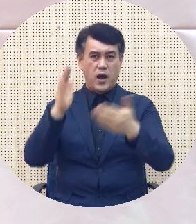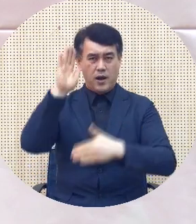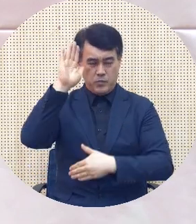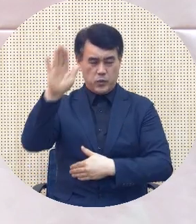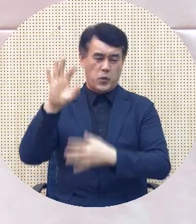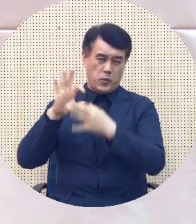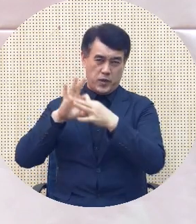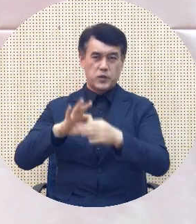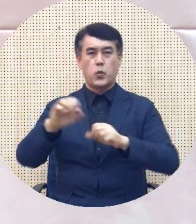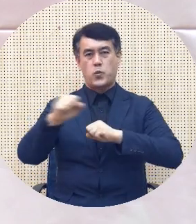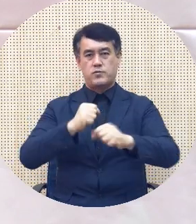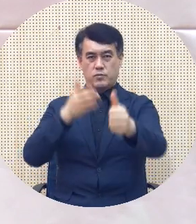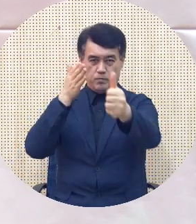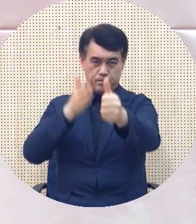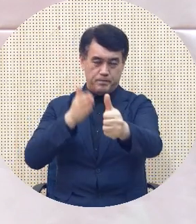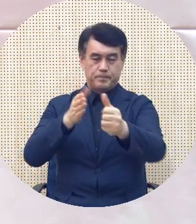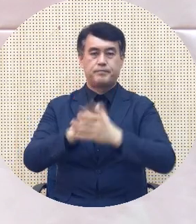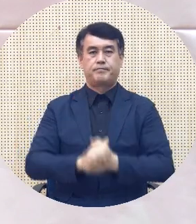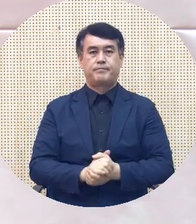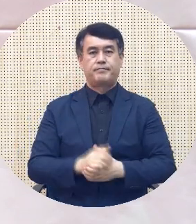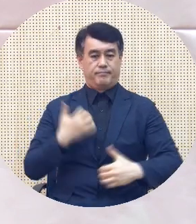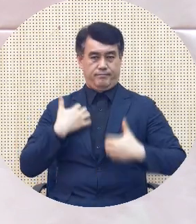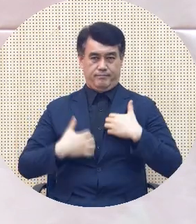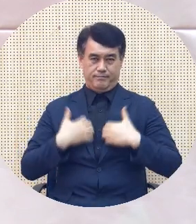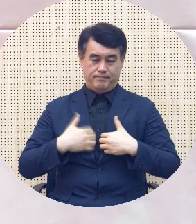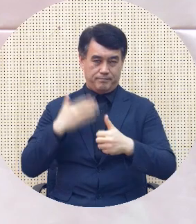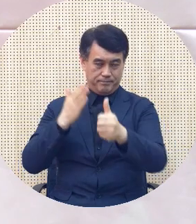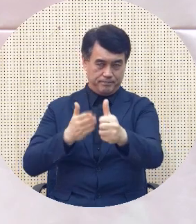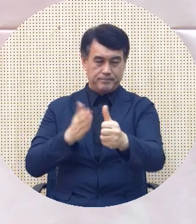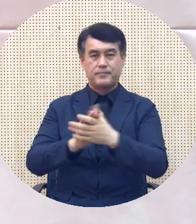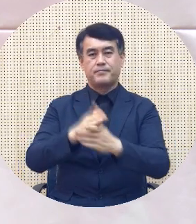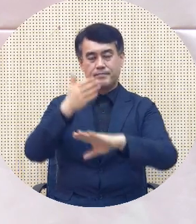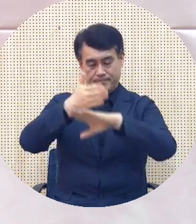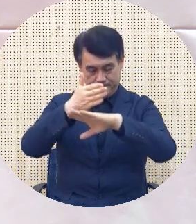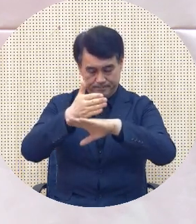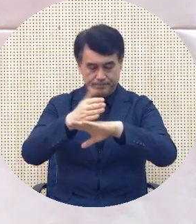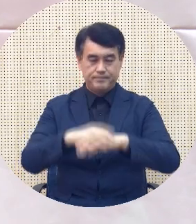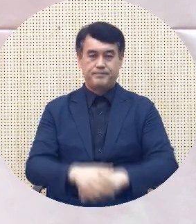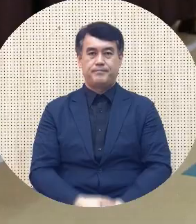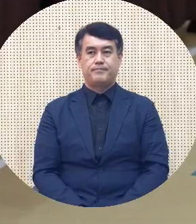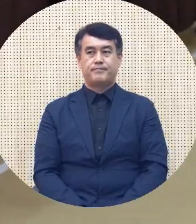앞으로도 지속적인 활동을 부탁드립니다. 즐거운 시간이 되시길 바랍니다. 감사합니다.